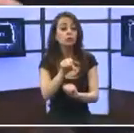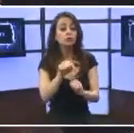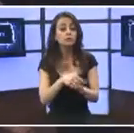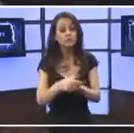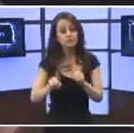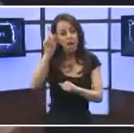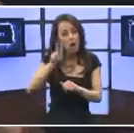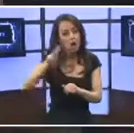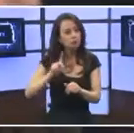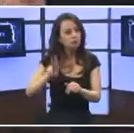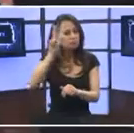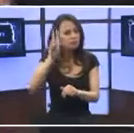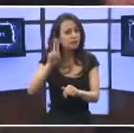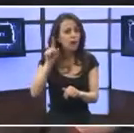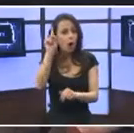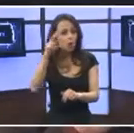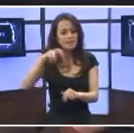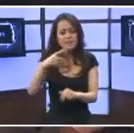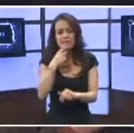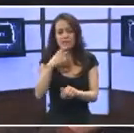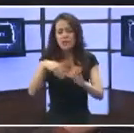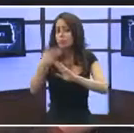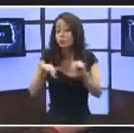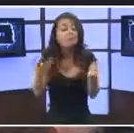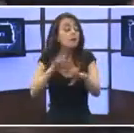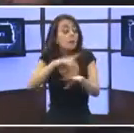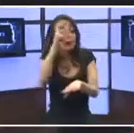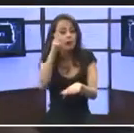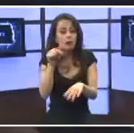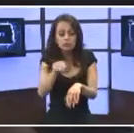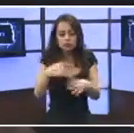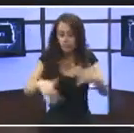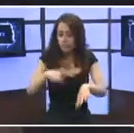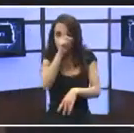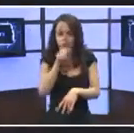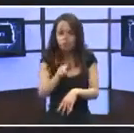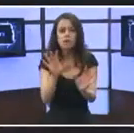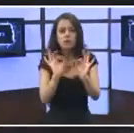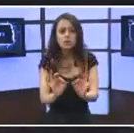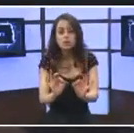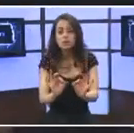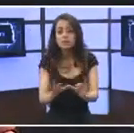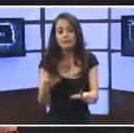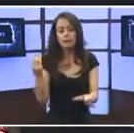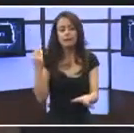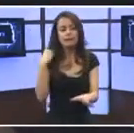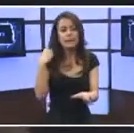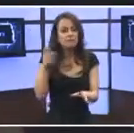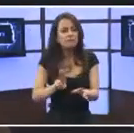ayaklarını 17-18 yaşından sonra ne yaparlar dedik. Ve böyle bir merkezi. Şimdi 7'den